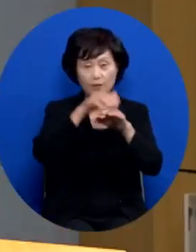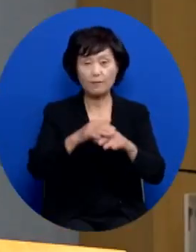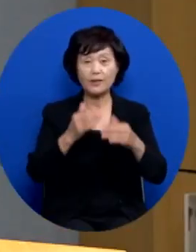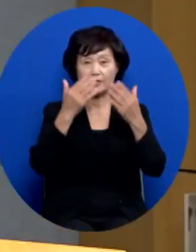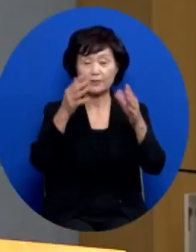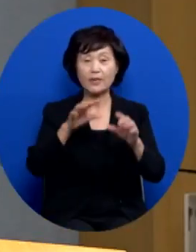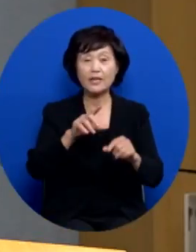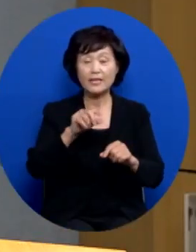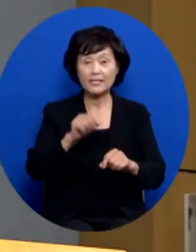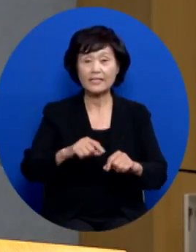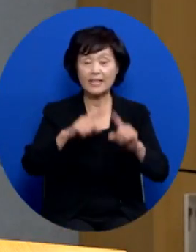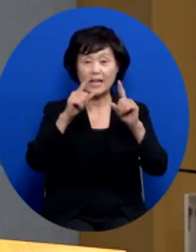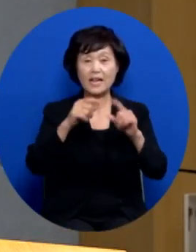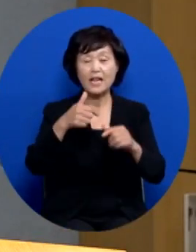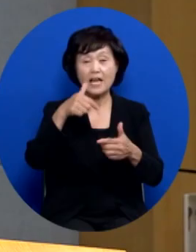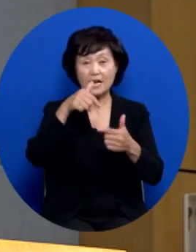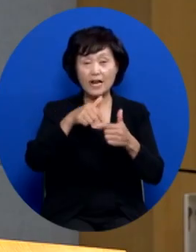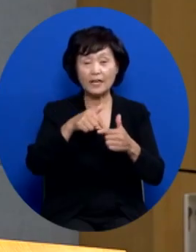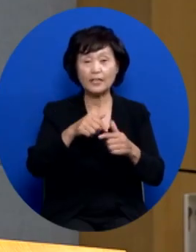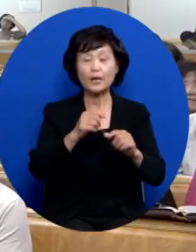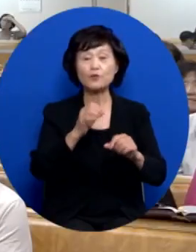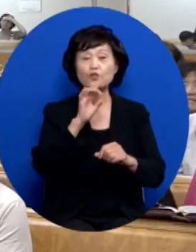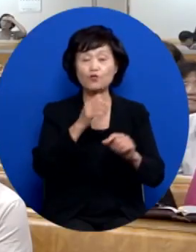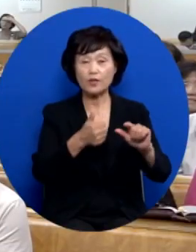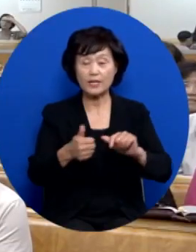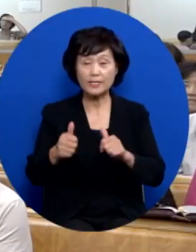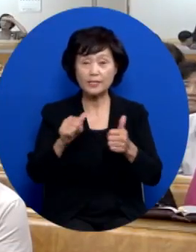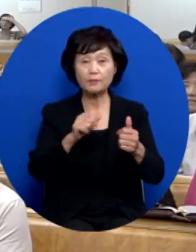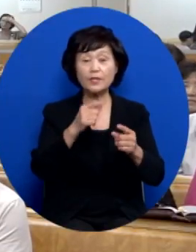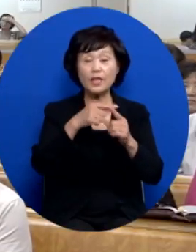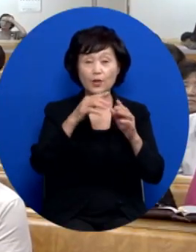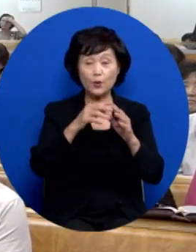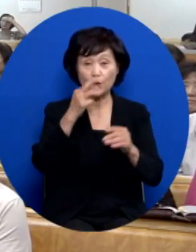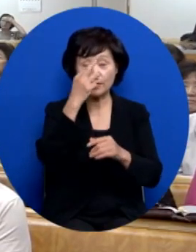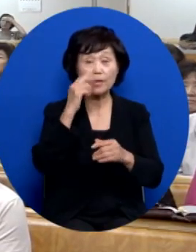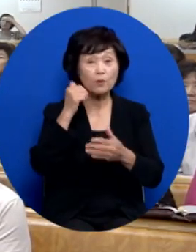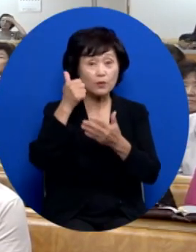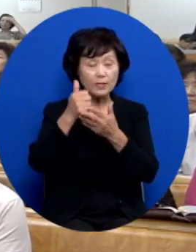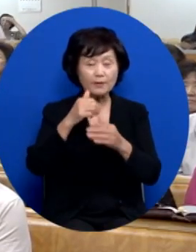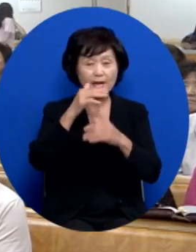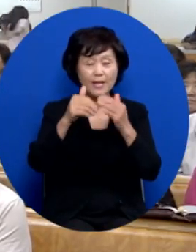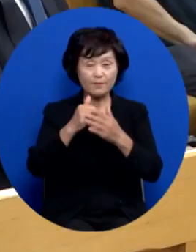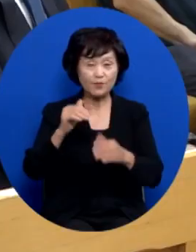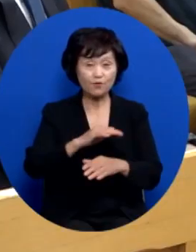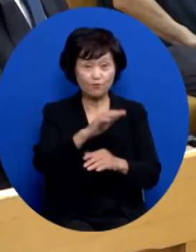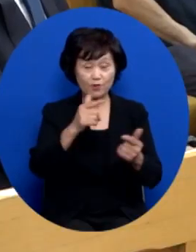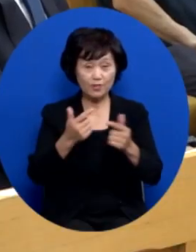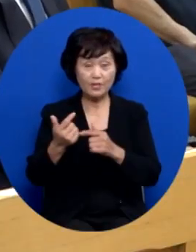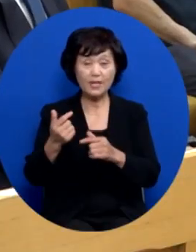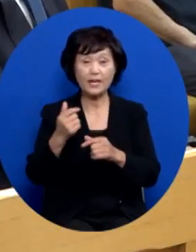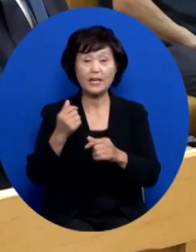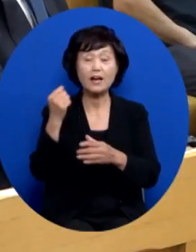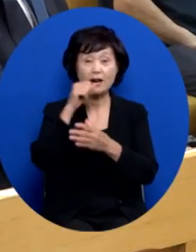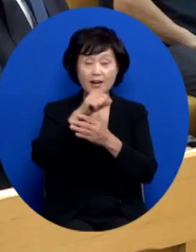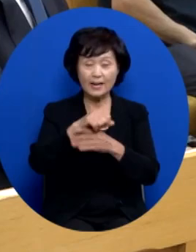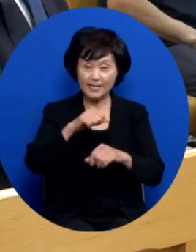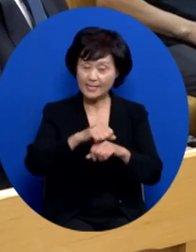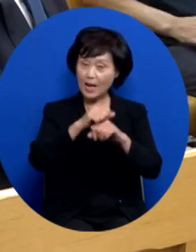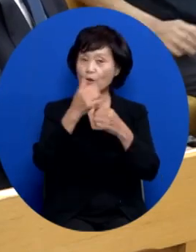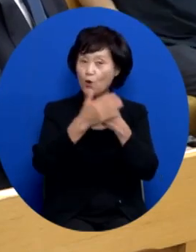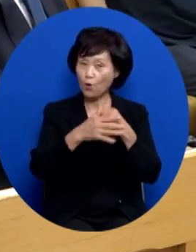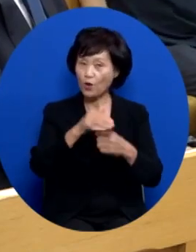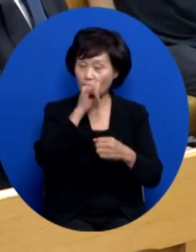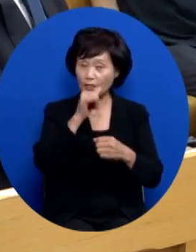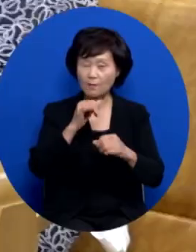강사로 나선 강남중앙침례교회 최병락 목사는 하나님이 우리에게 허락하신 쌓아둔 은혜가 있다며 삶의 어려움을 만났을 때